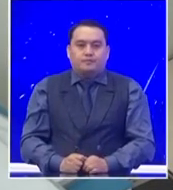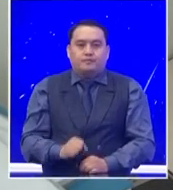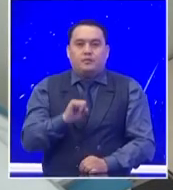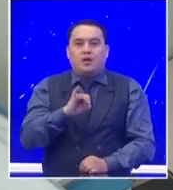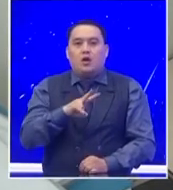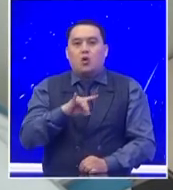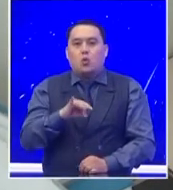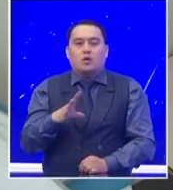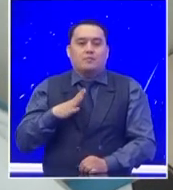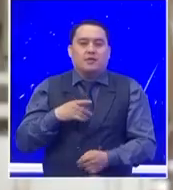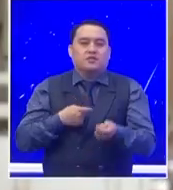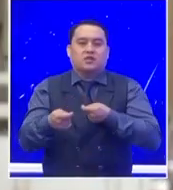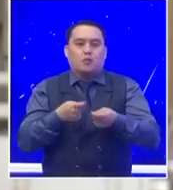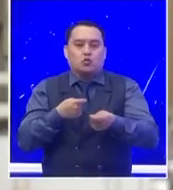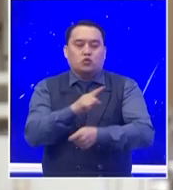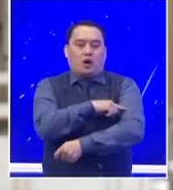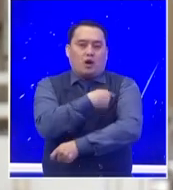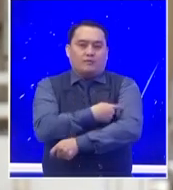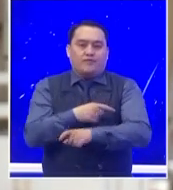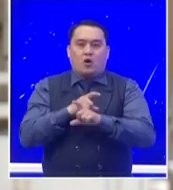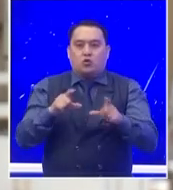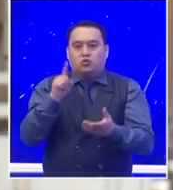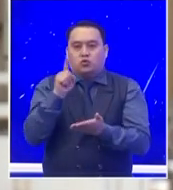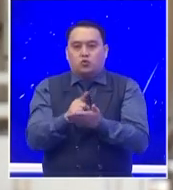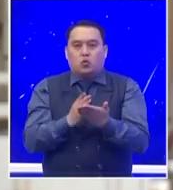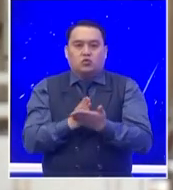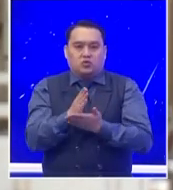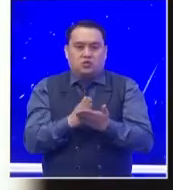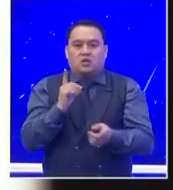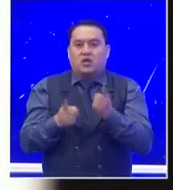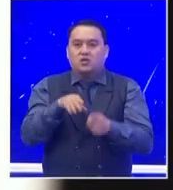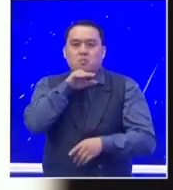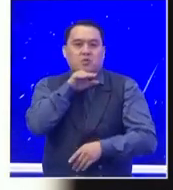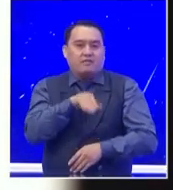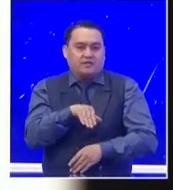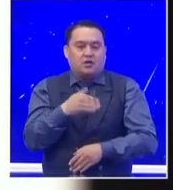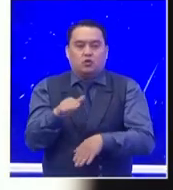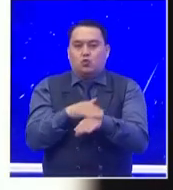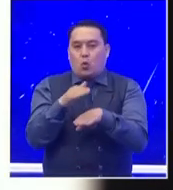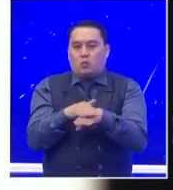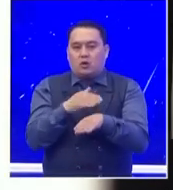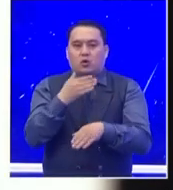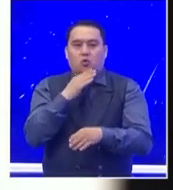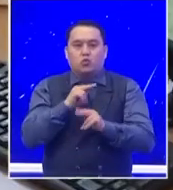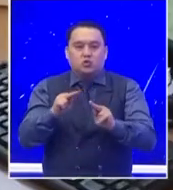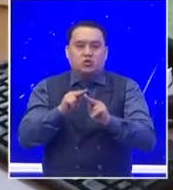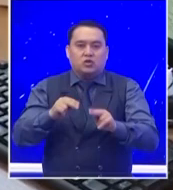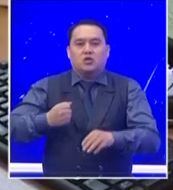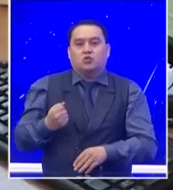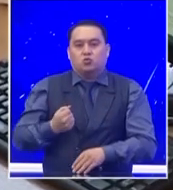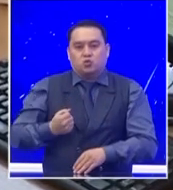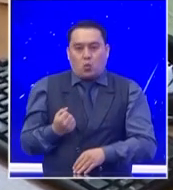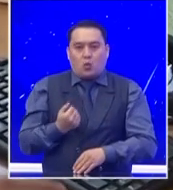Айгуль Мырзахановна – заведующая отделением. Но за строгой должностью стоит не только настоящий профессионал, но и добрый наставник и отзывчивый друг.